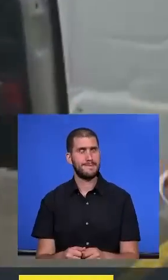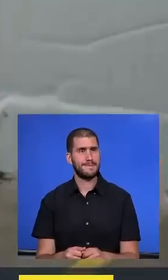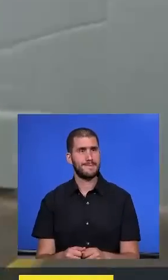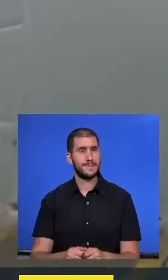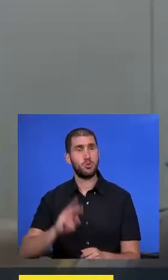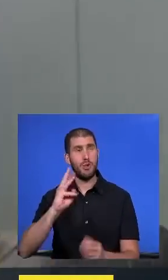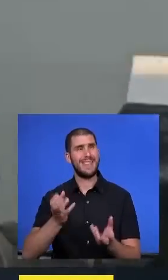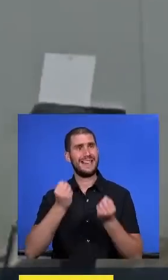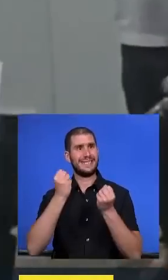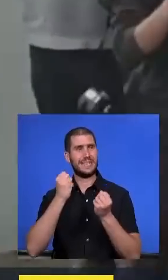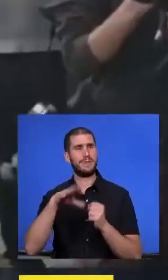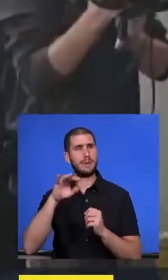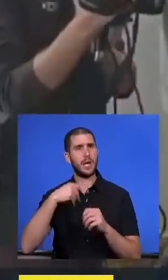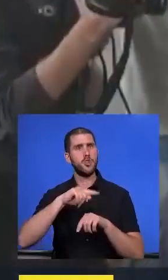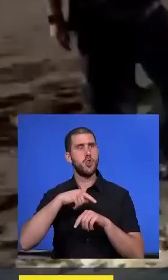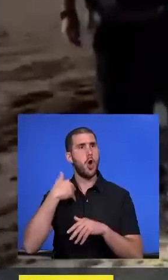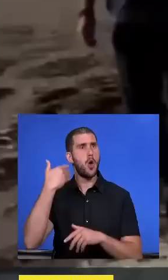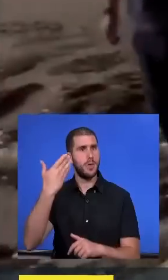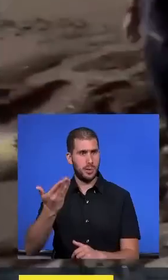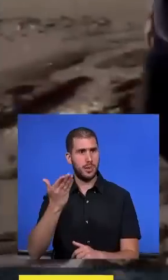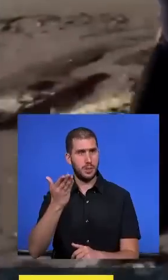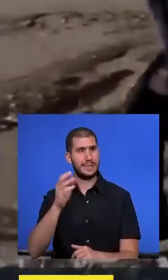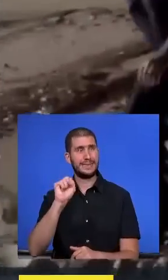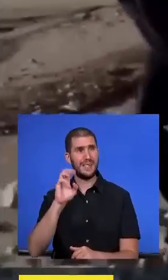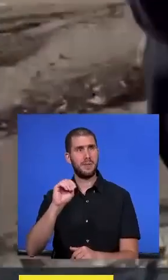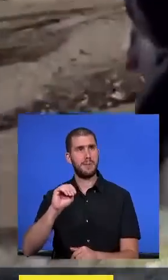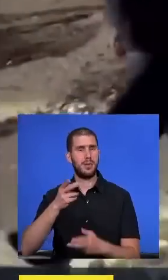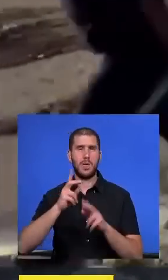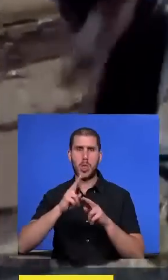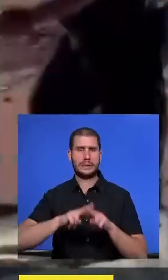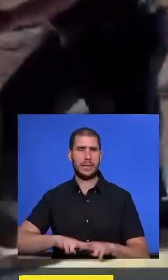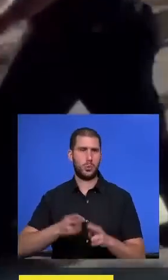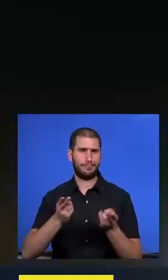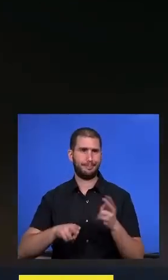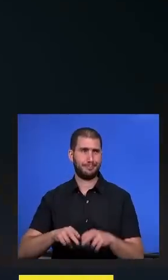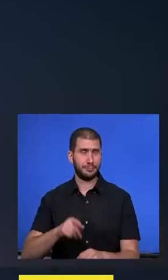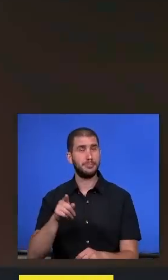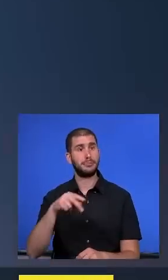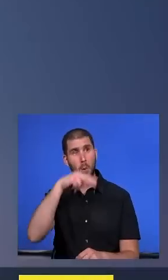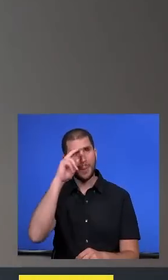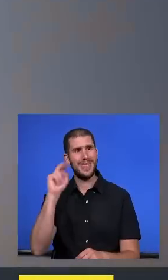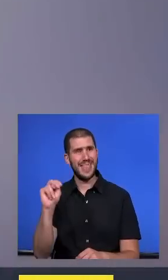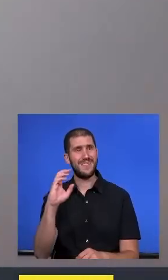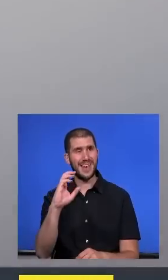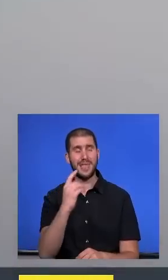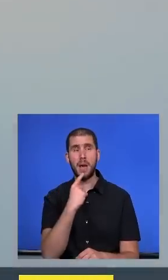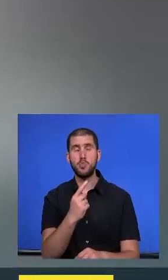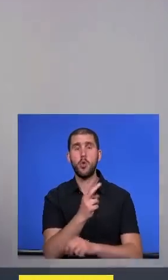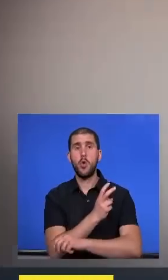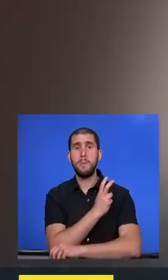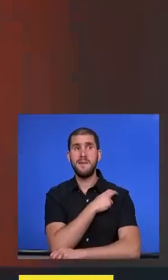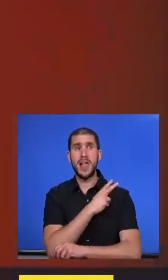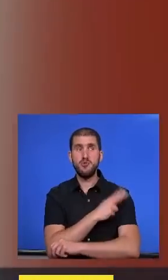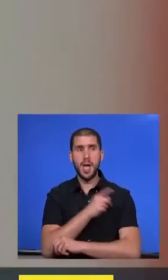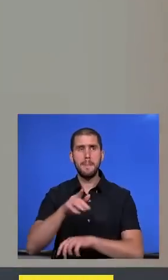שי ניצלה והותרה אחרי שעות ארוכות. סער ומעיין לא שרדו. ההורים ניני וכינרת אמרו למפכ"ל כי